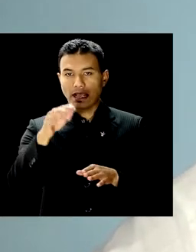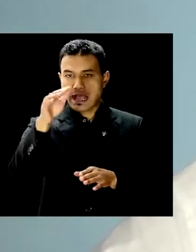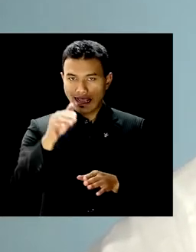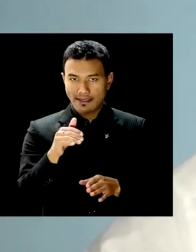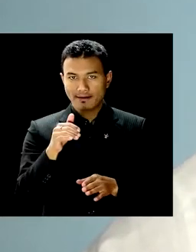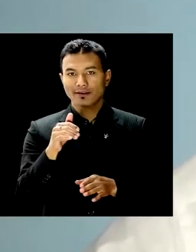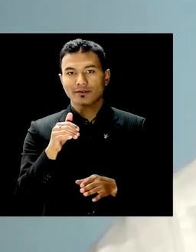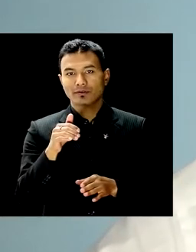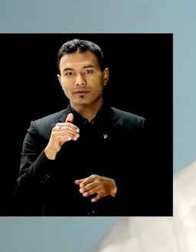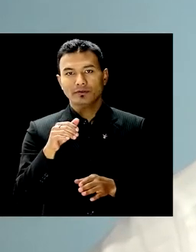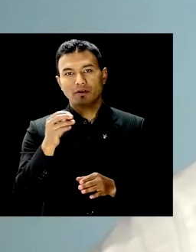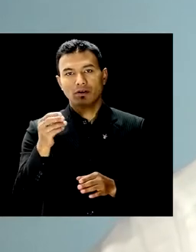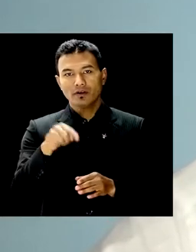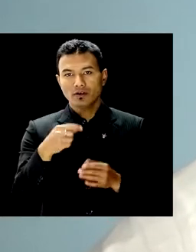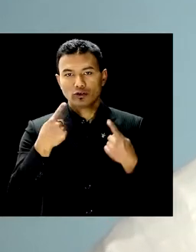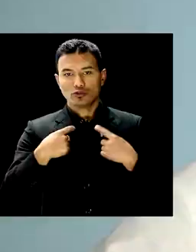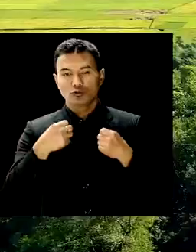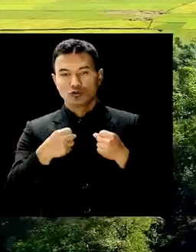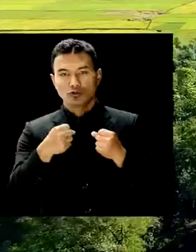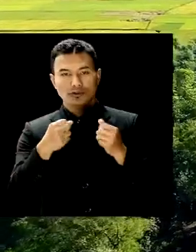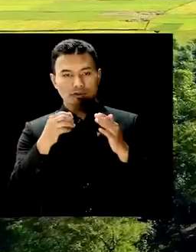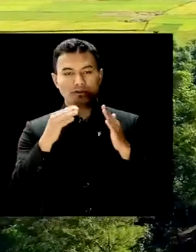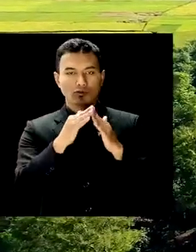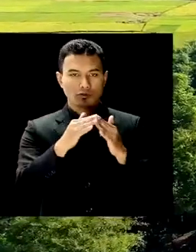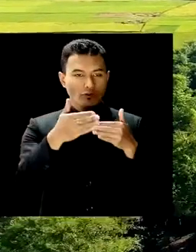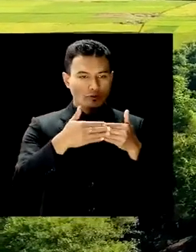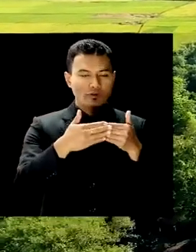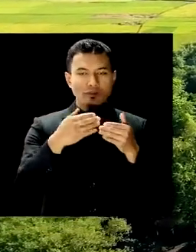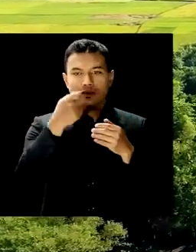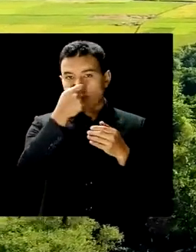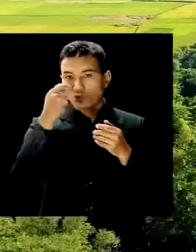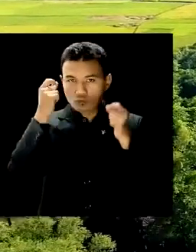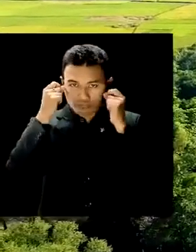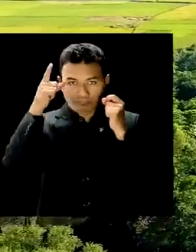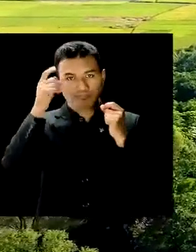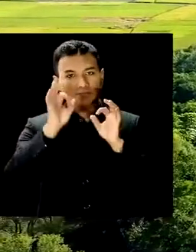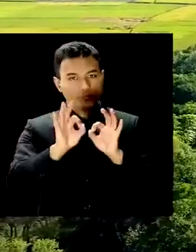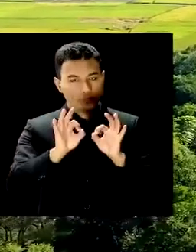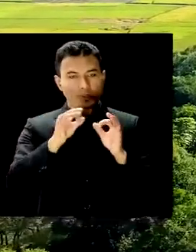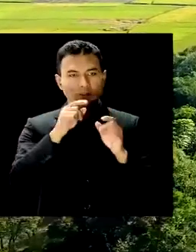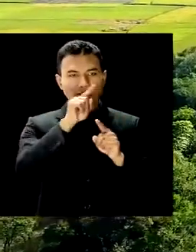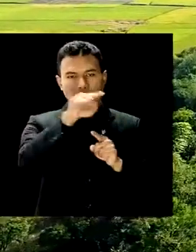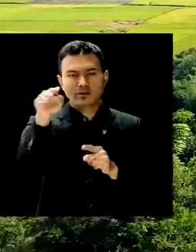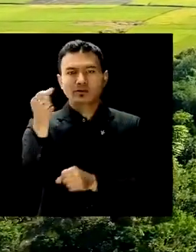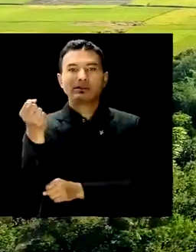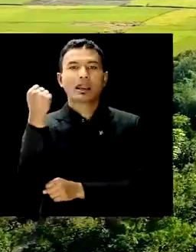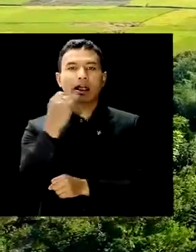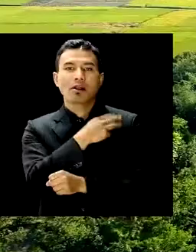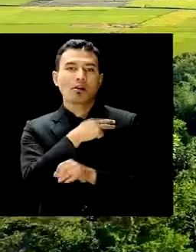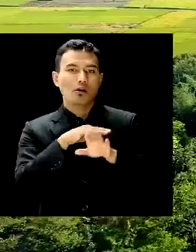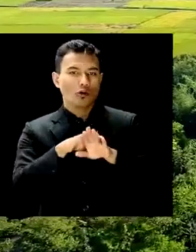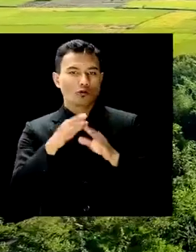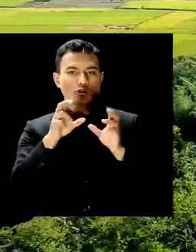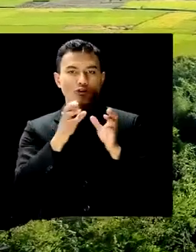चाहिँ यहाँको अलि यो हेल्थ पोस्ट वरिपरिको गाउँ अलि सचेत छन् अलि टाढा टाढाका गाउँमा गएर पनि र